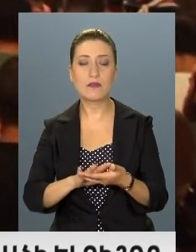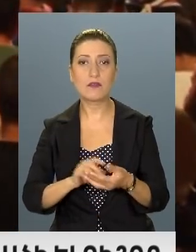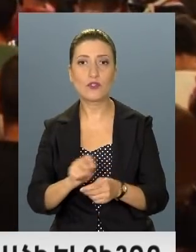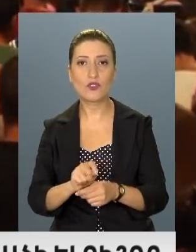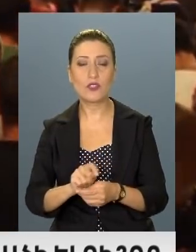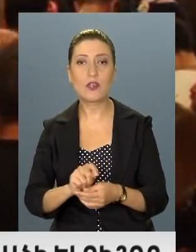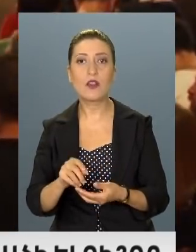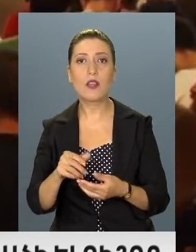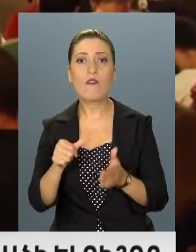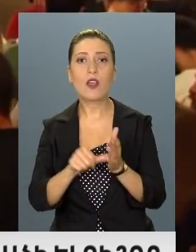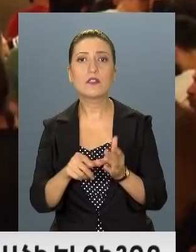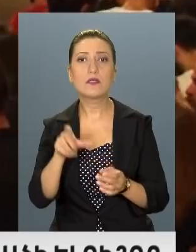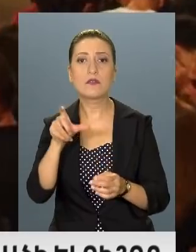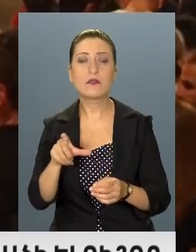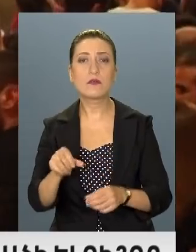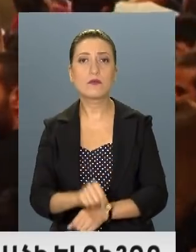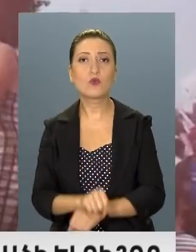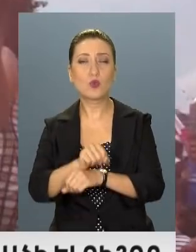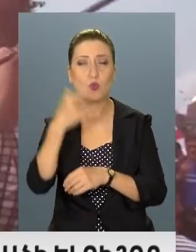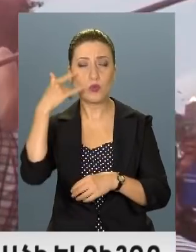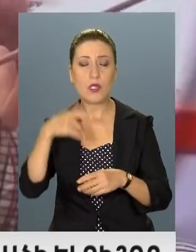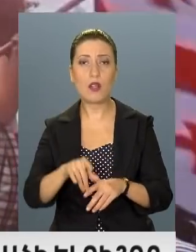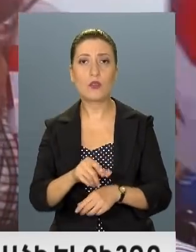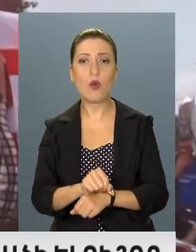ներքին գործերի նախարարի հրաժարականի պահանջով։